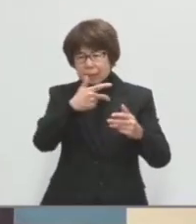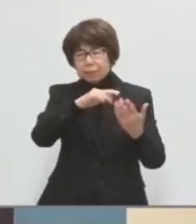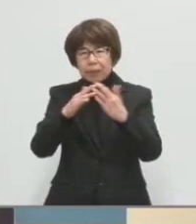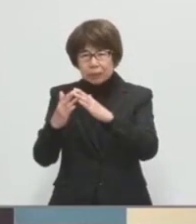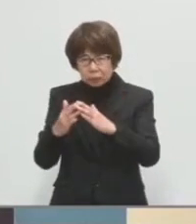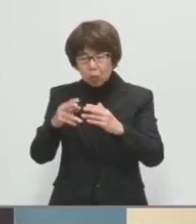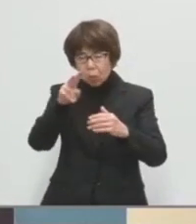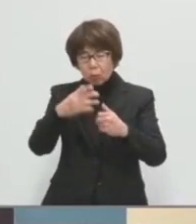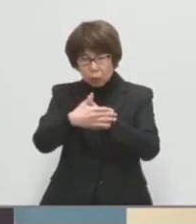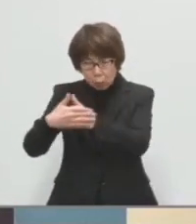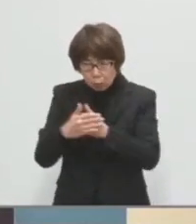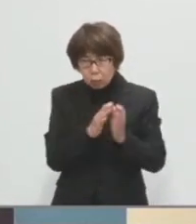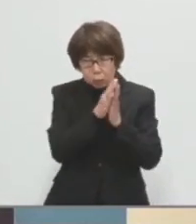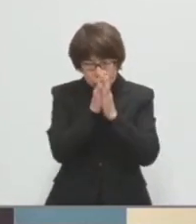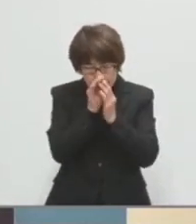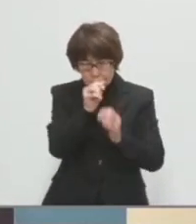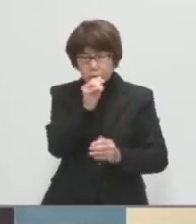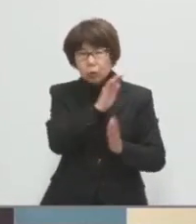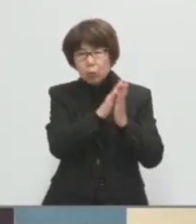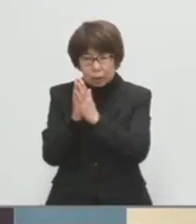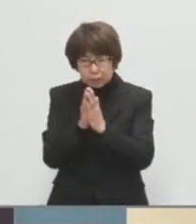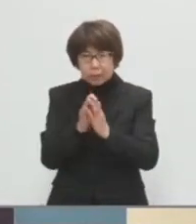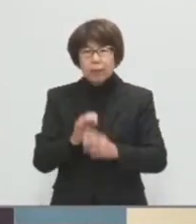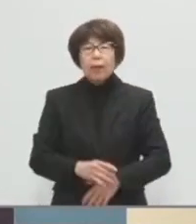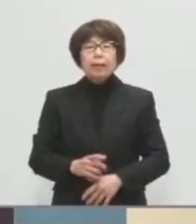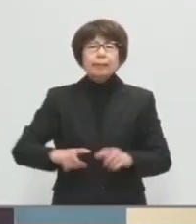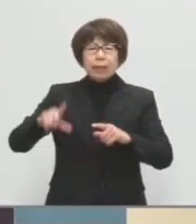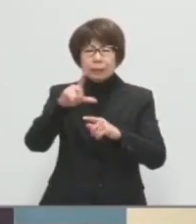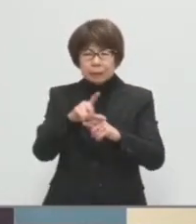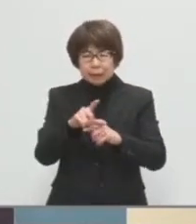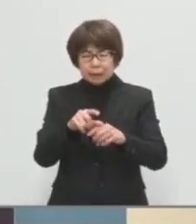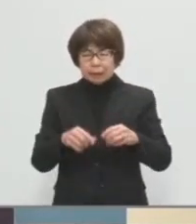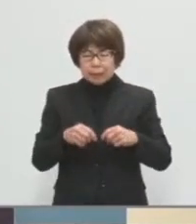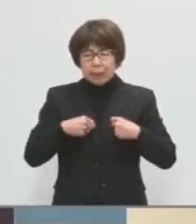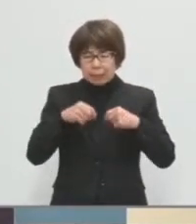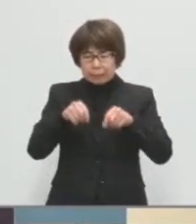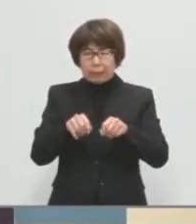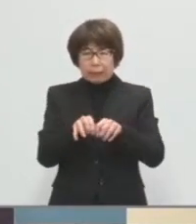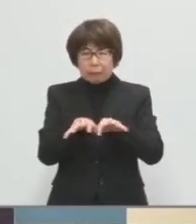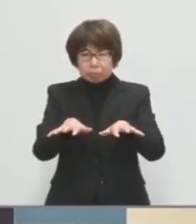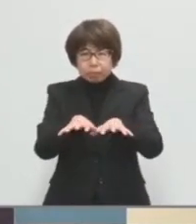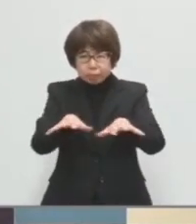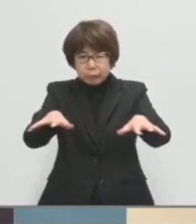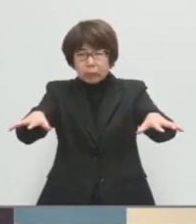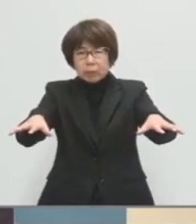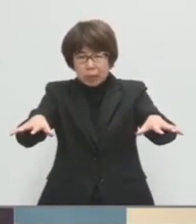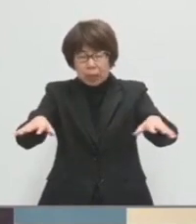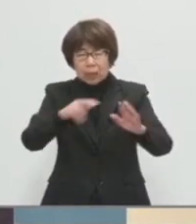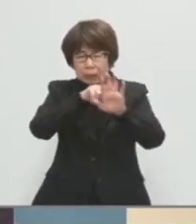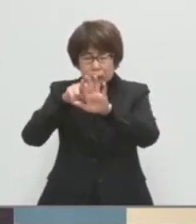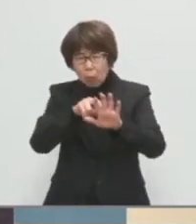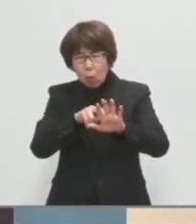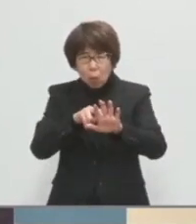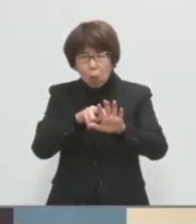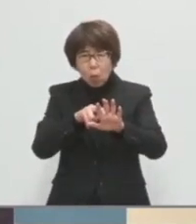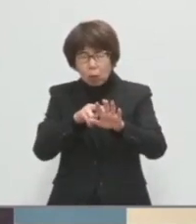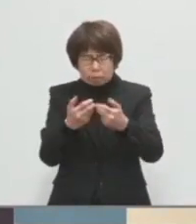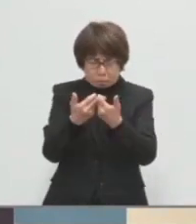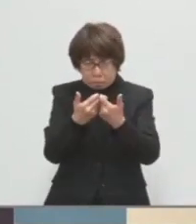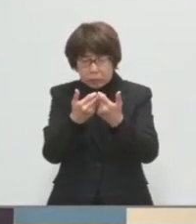申し上げます今後さらに感染が拡大し医療提供体制のひっ迫が高まった場合には